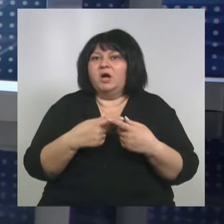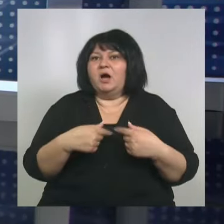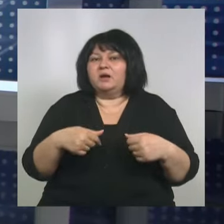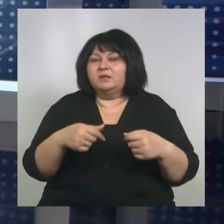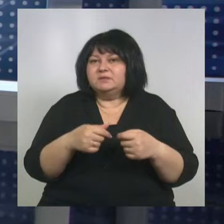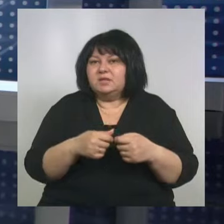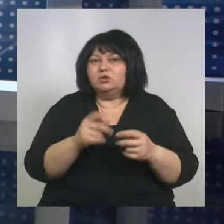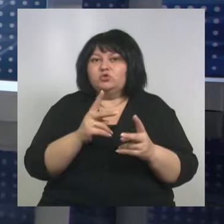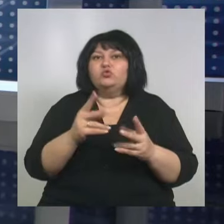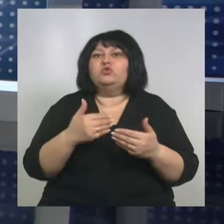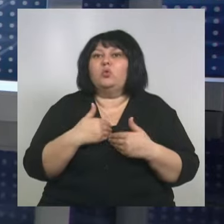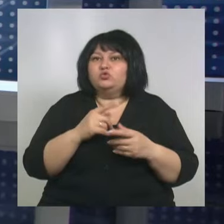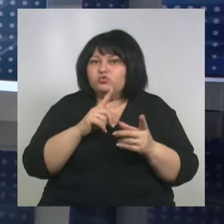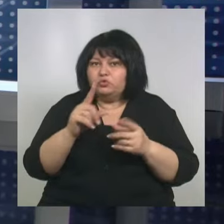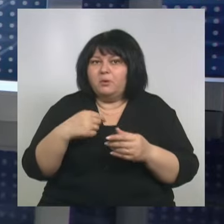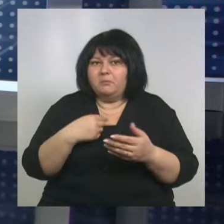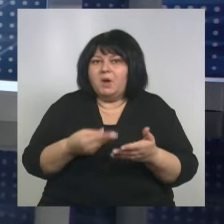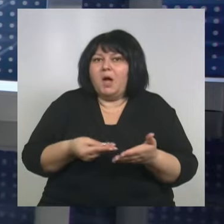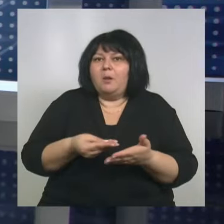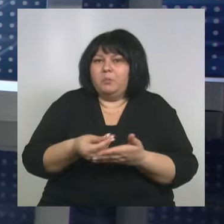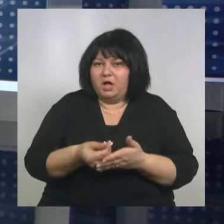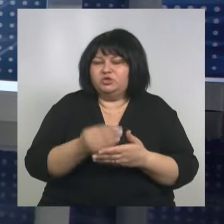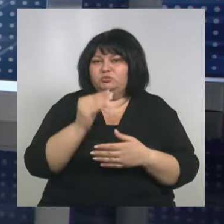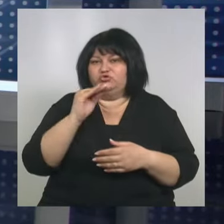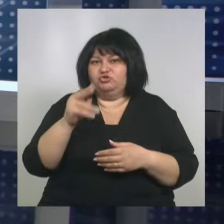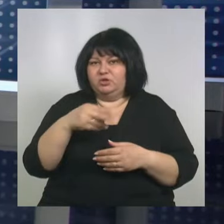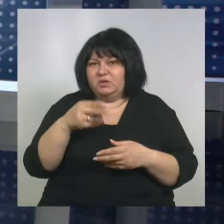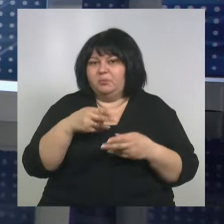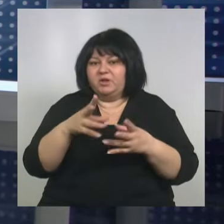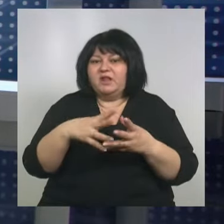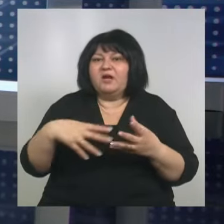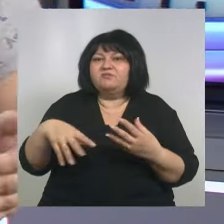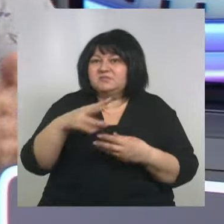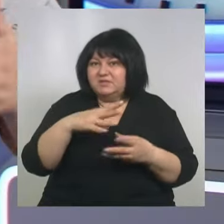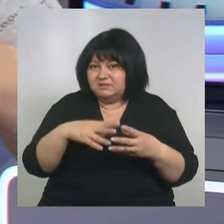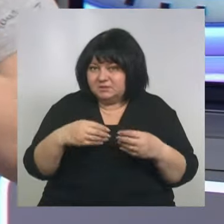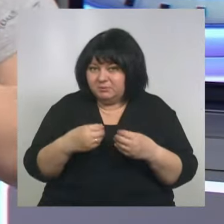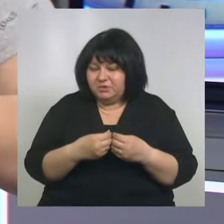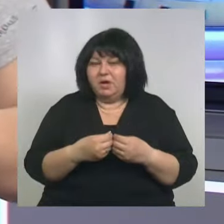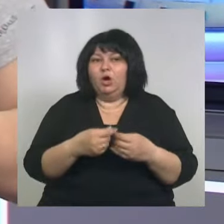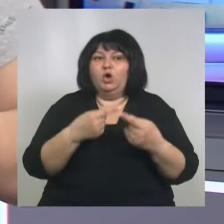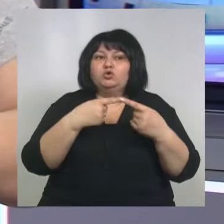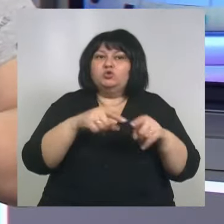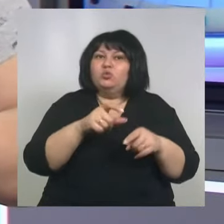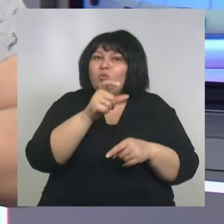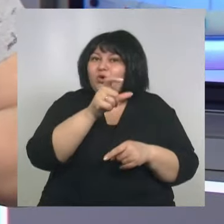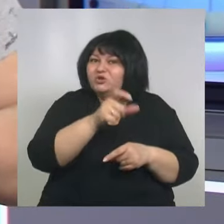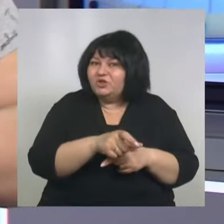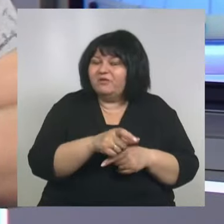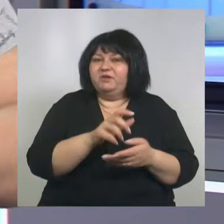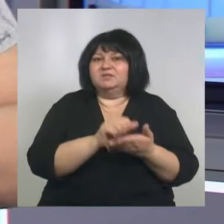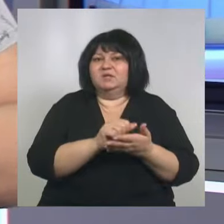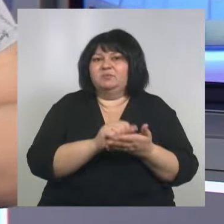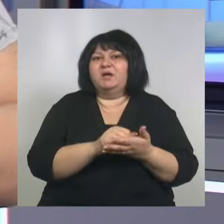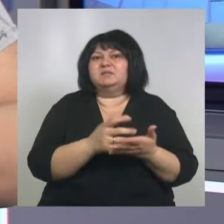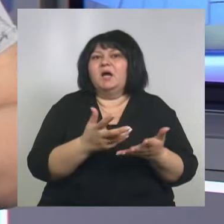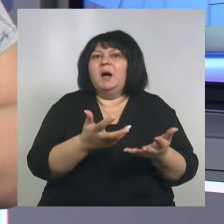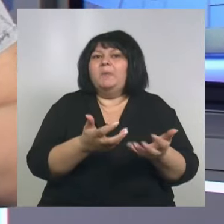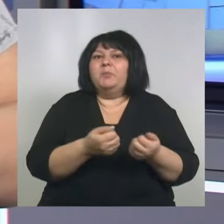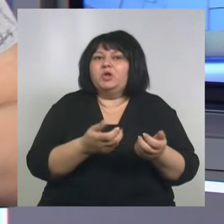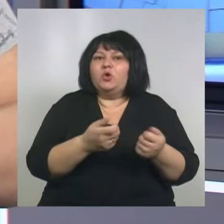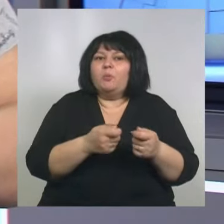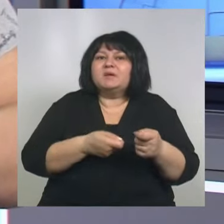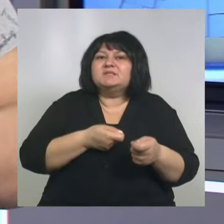если кто-то хохочет уехать мы оплачиваем железнодорожные билеты для всей семьи Вот другой человек у нас занимается приём приёмом